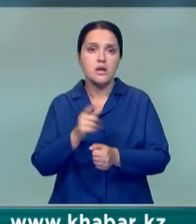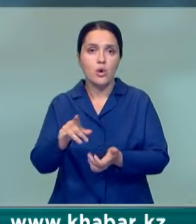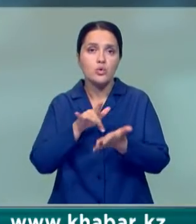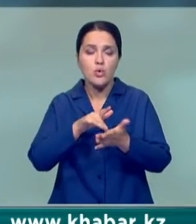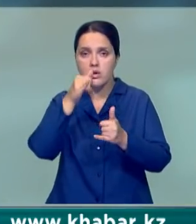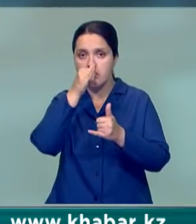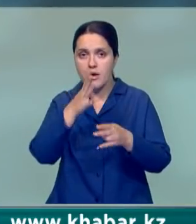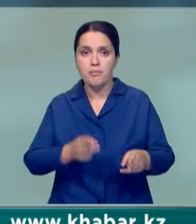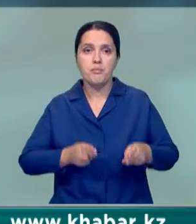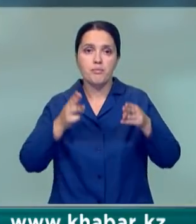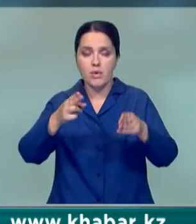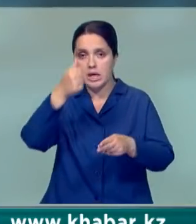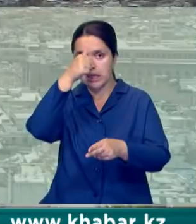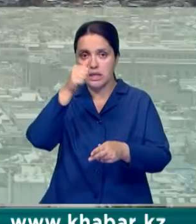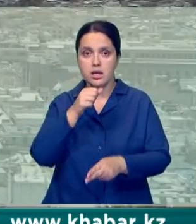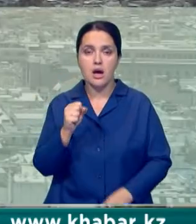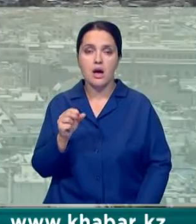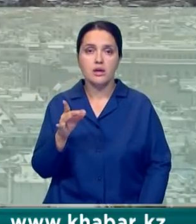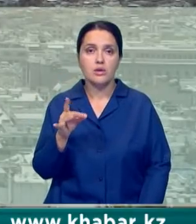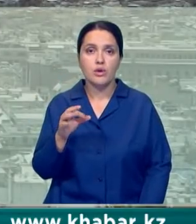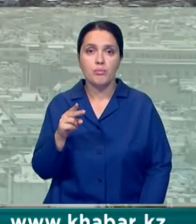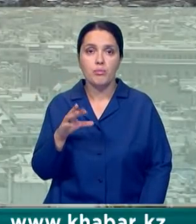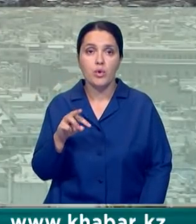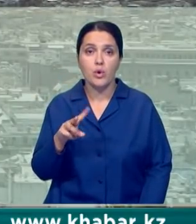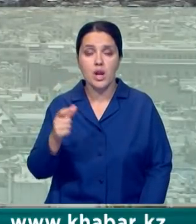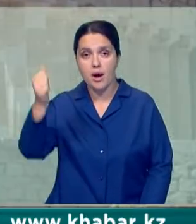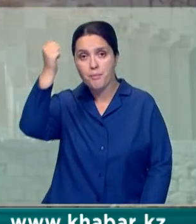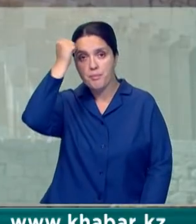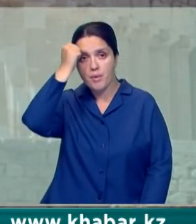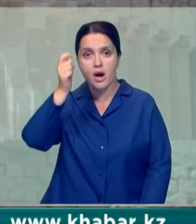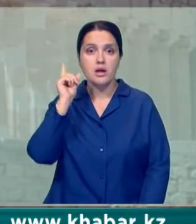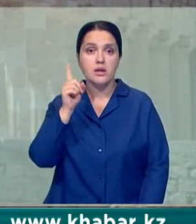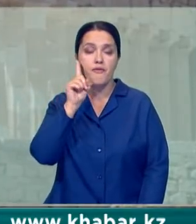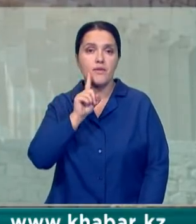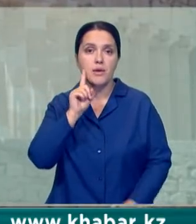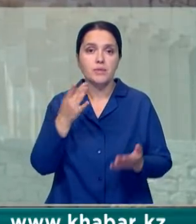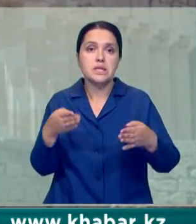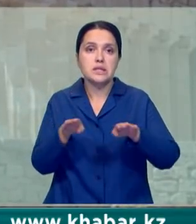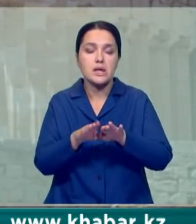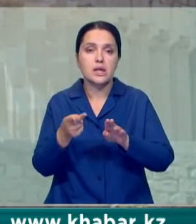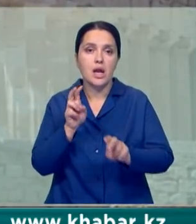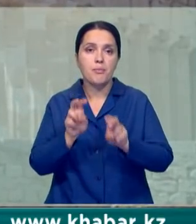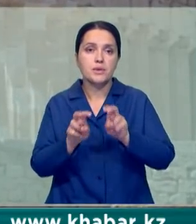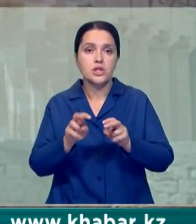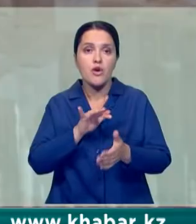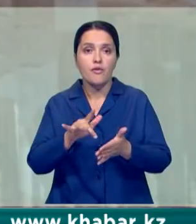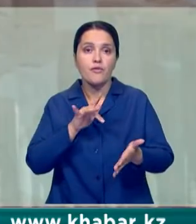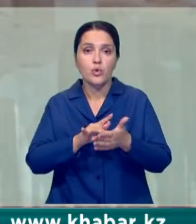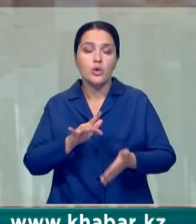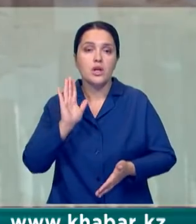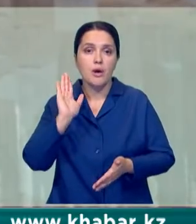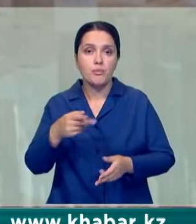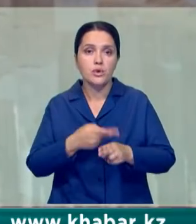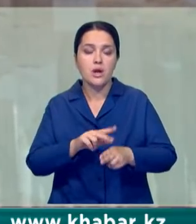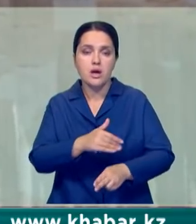посещения одного из излюбленных мест в греции акрополя памятник античной архитектуры временно закрыт для посещения